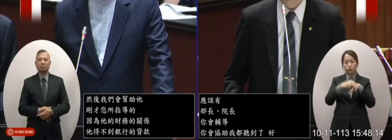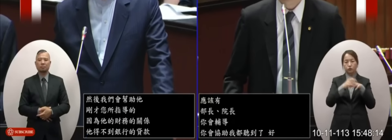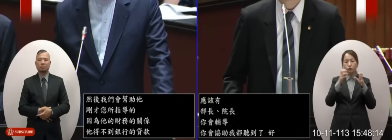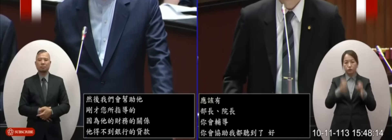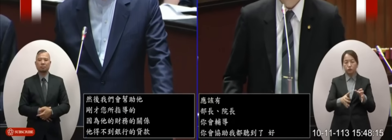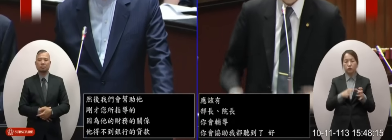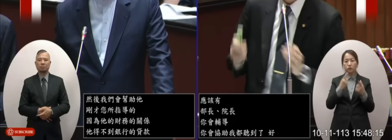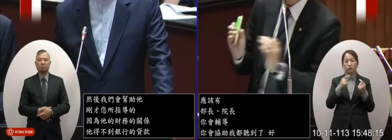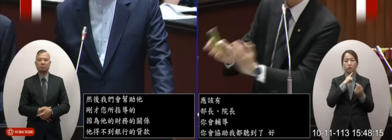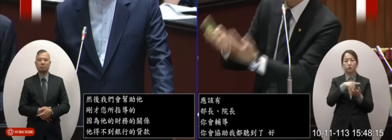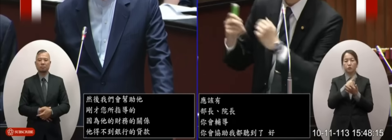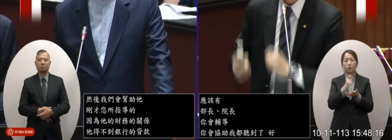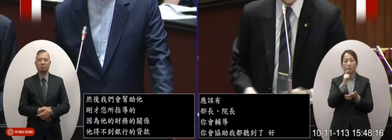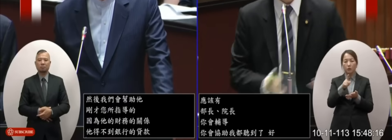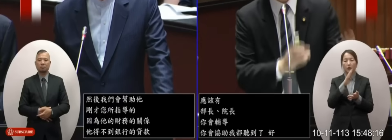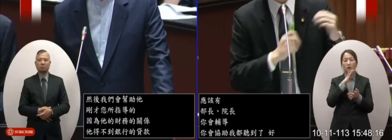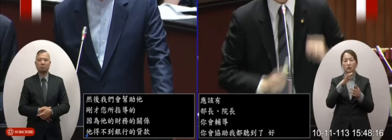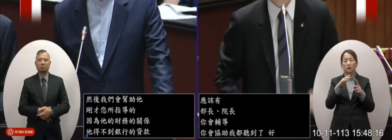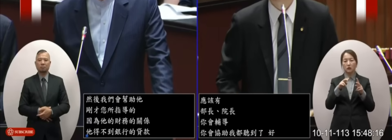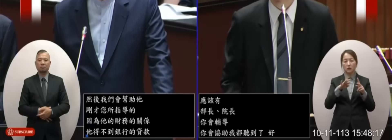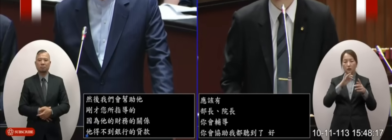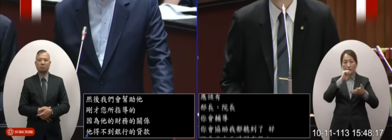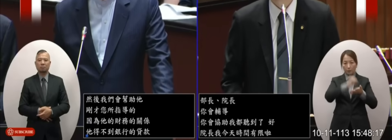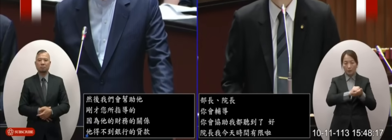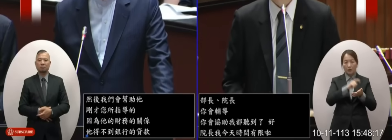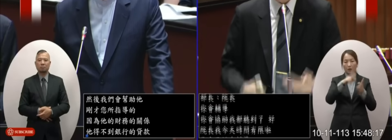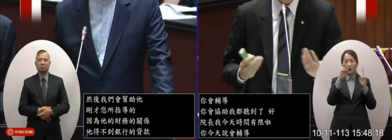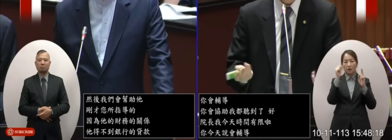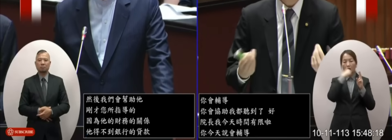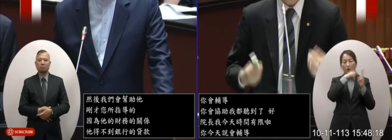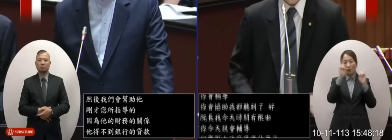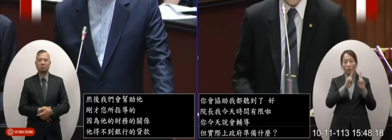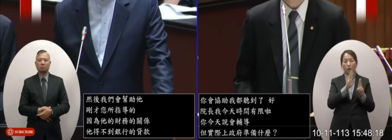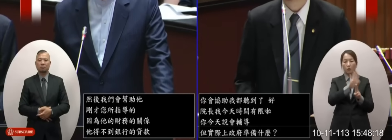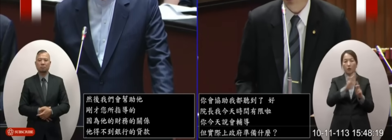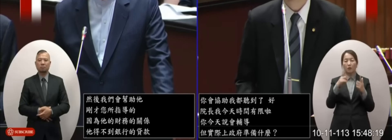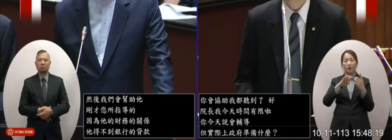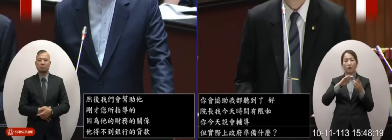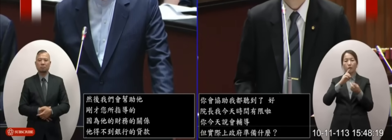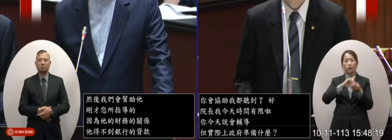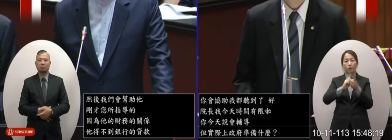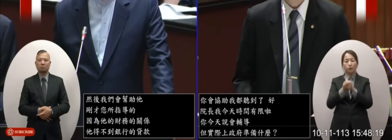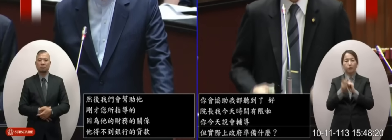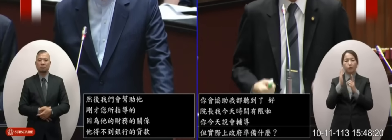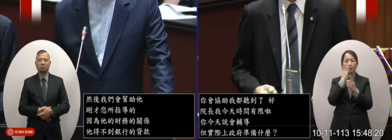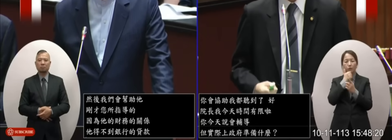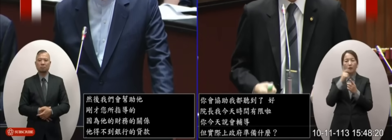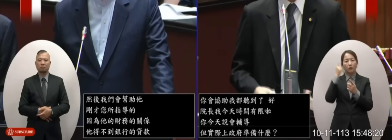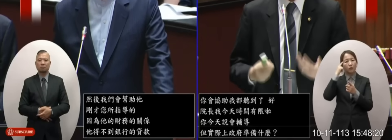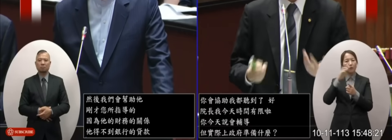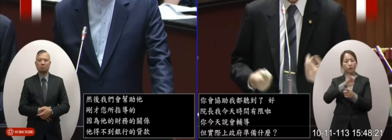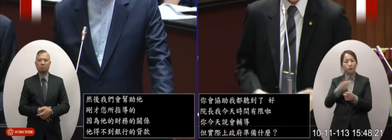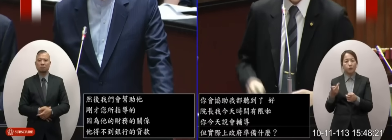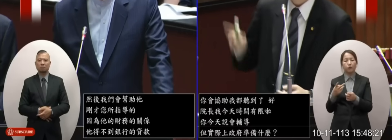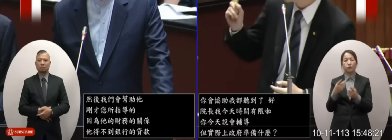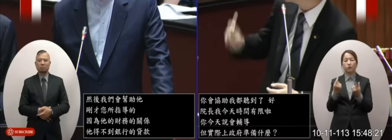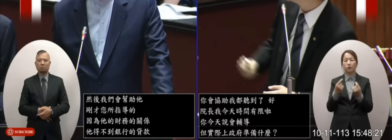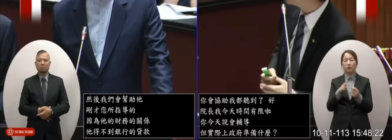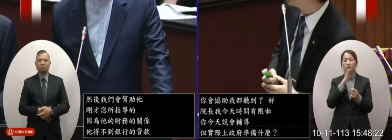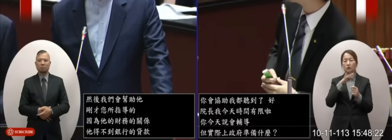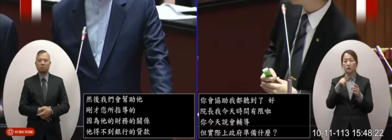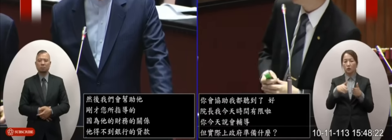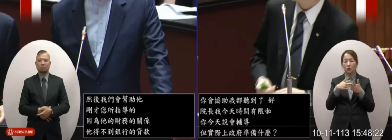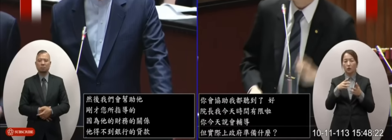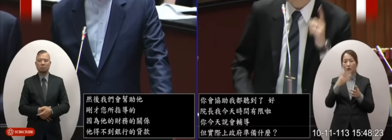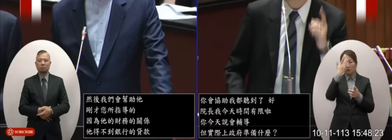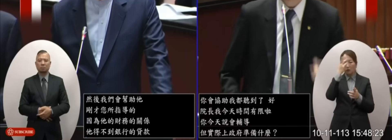保价收购？只是他账不挂在台电，挂在别的地方。那请问这是不是变相趸购？对不对？那出现一个问题，所以三之